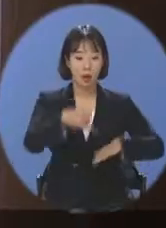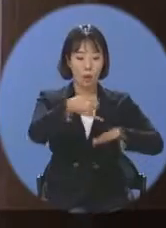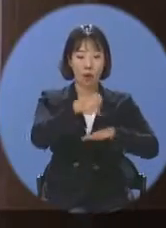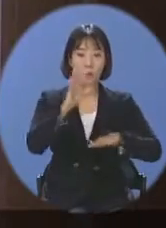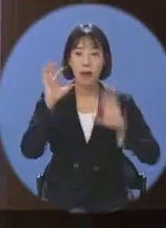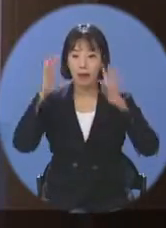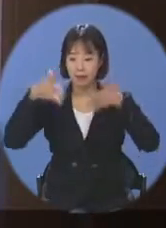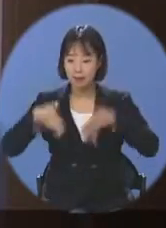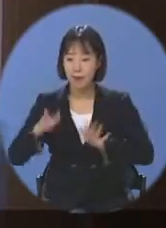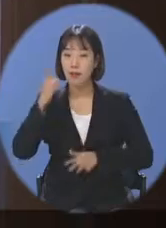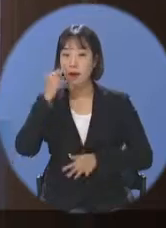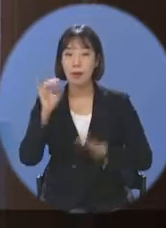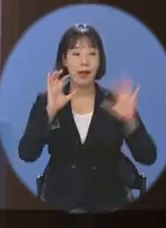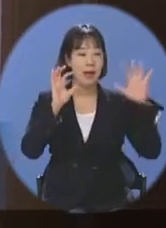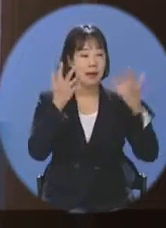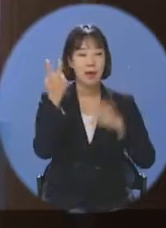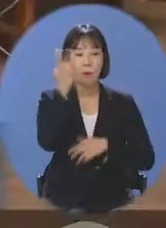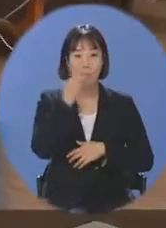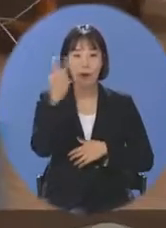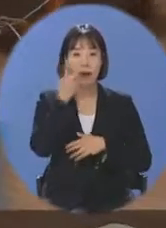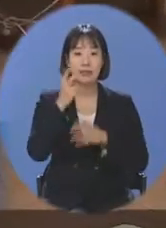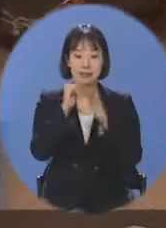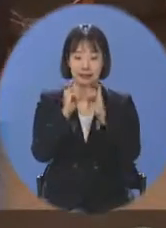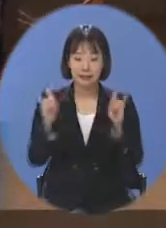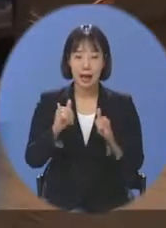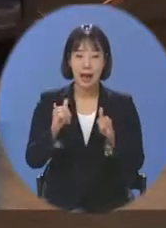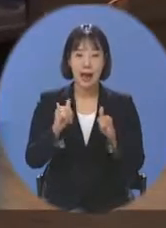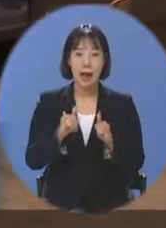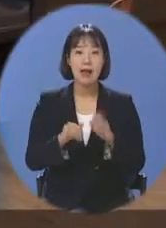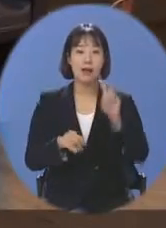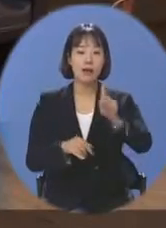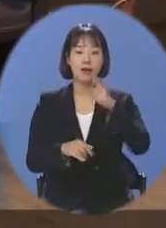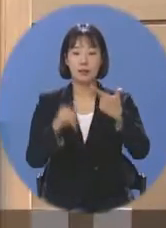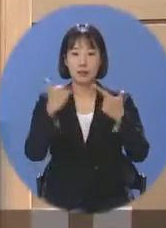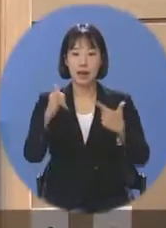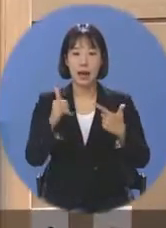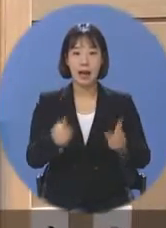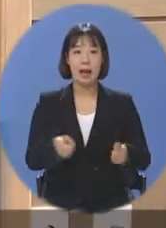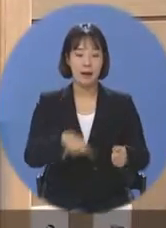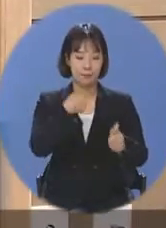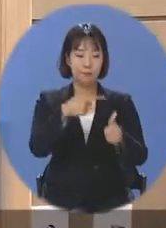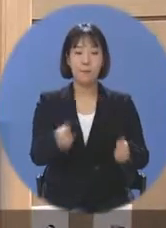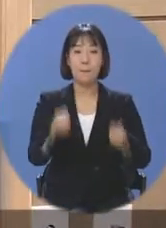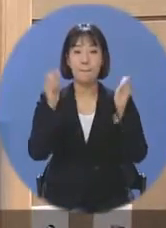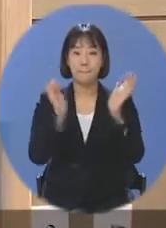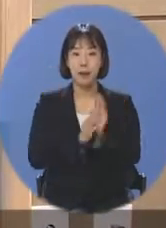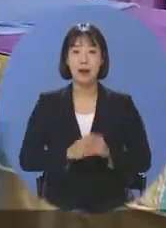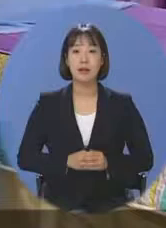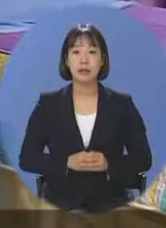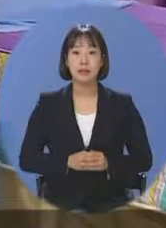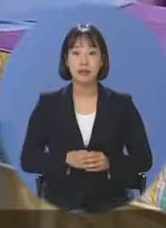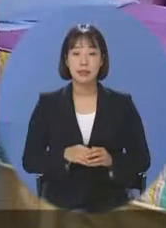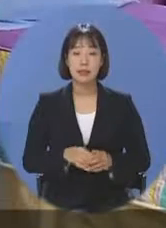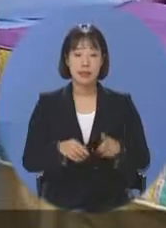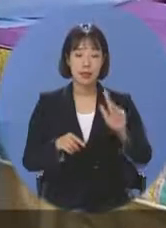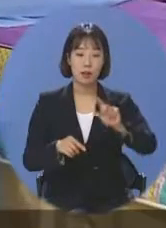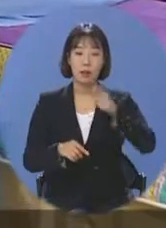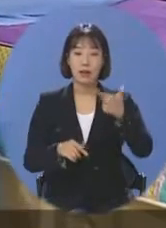완도군이 산모와 신생아 건강관리사 양성 교육을 통해 모두 16명의 건강관리사를 배출했습니다. 이번에